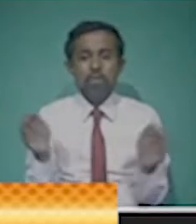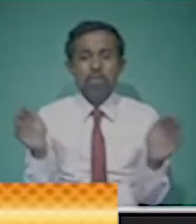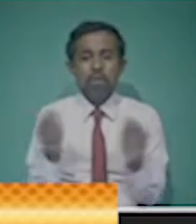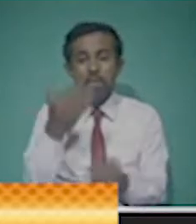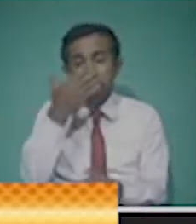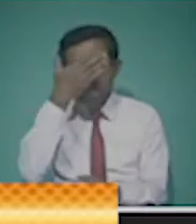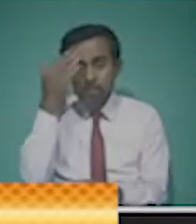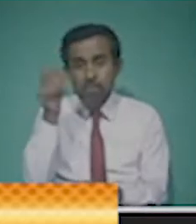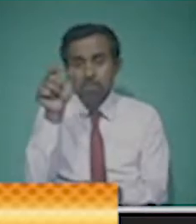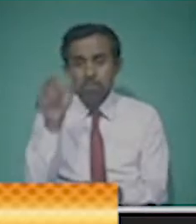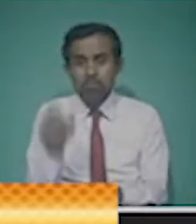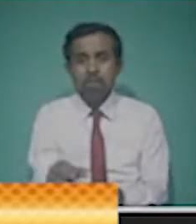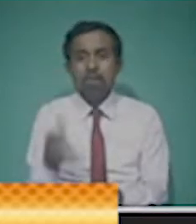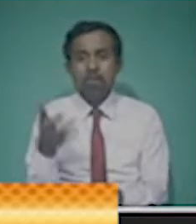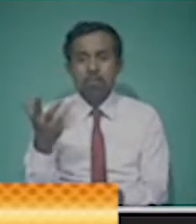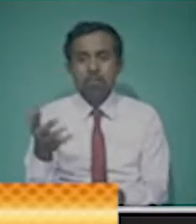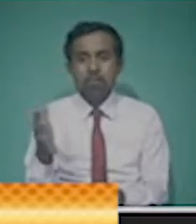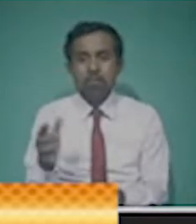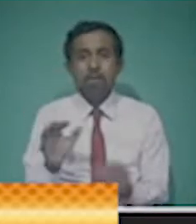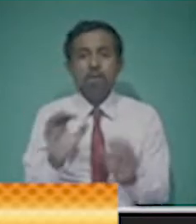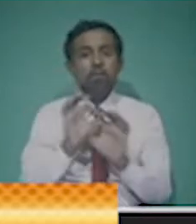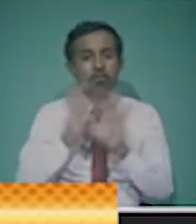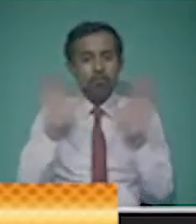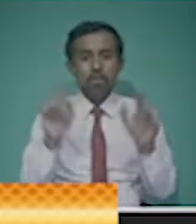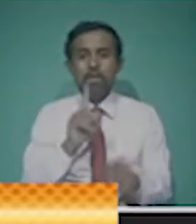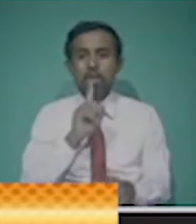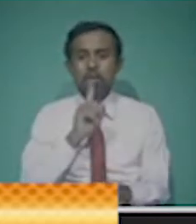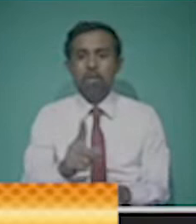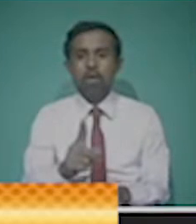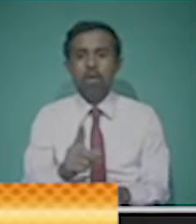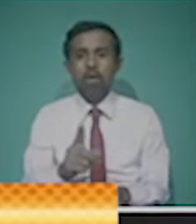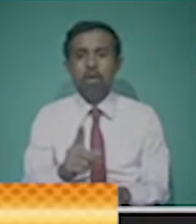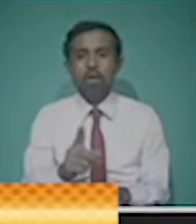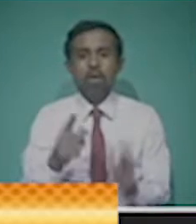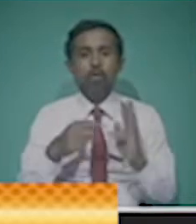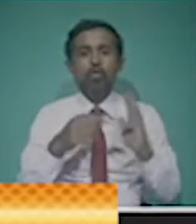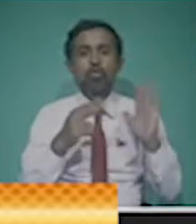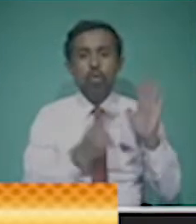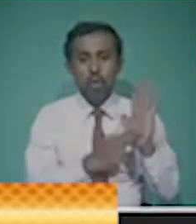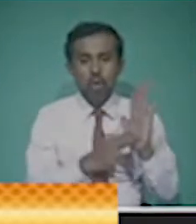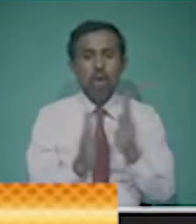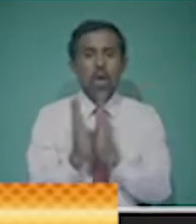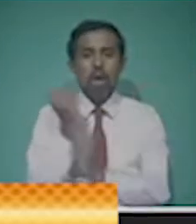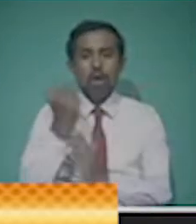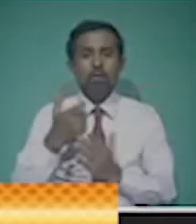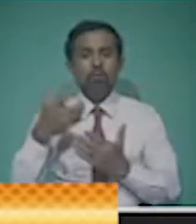ஜனதா விசாத் வேலா தீனவா கீழே பிரசித்தம் கீழே தீனுவான் வார்த்தா கால தீனுவான்